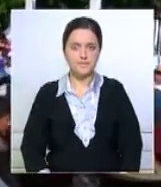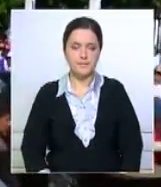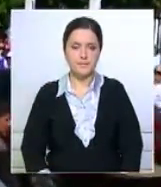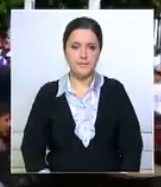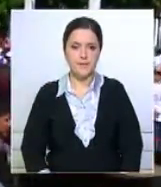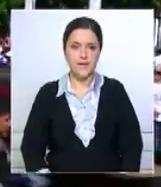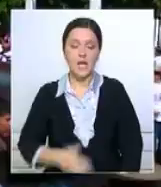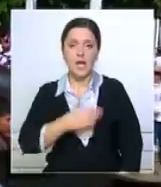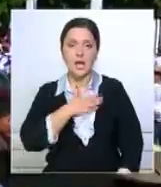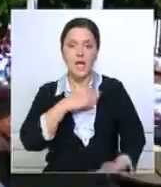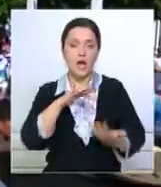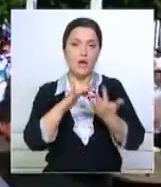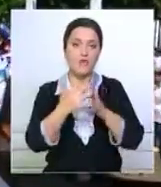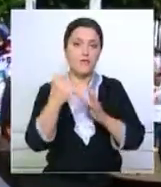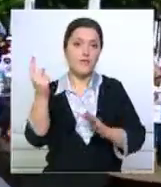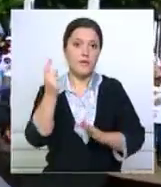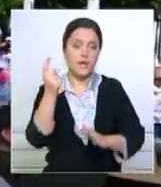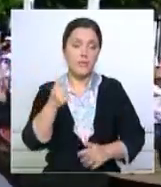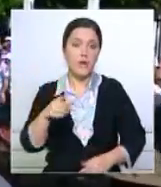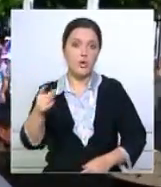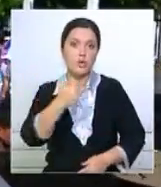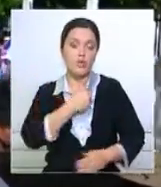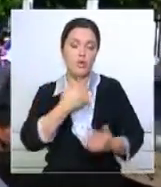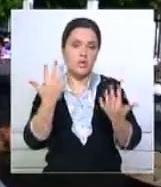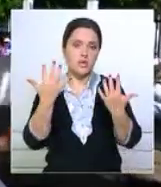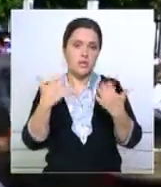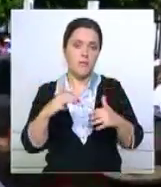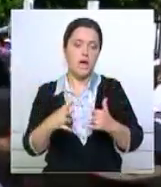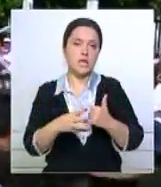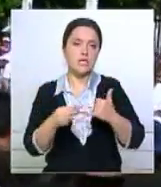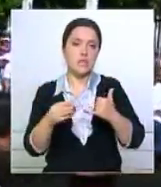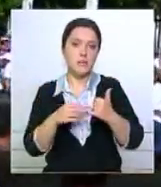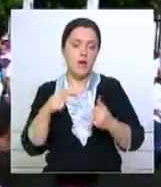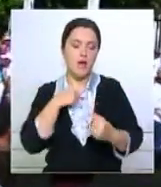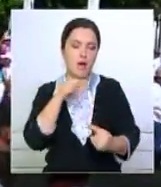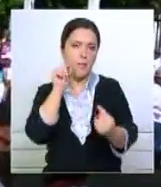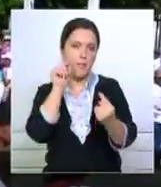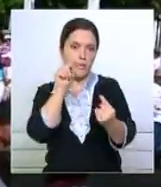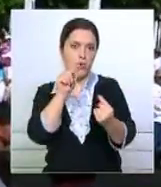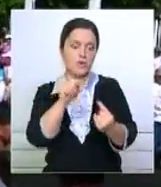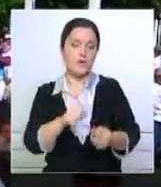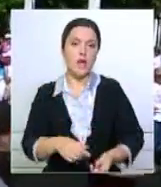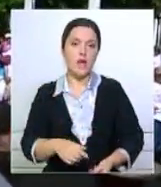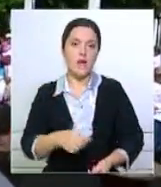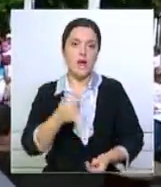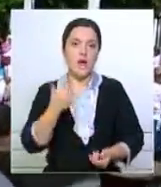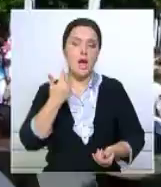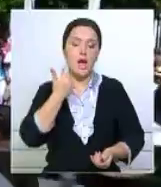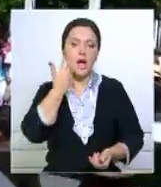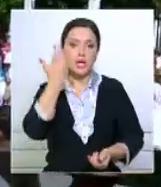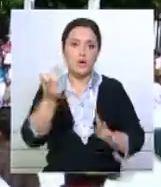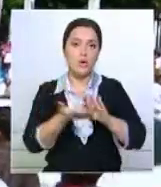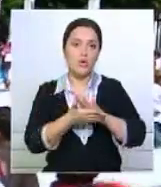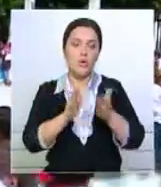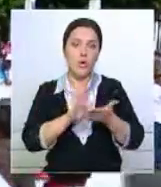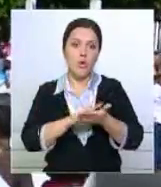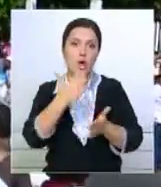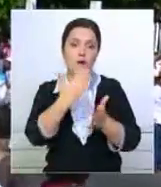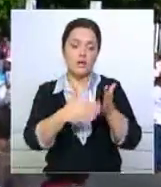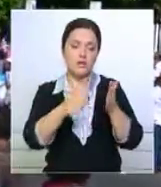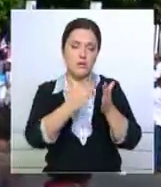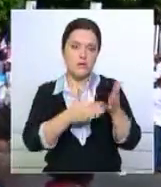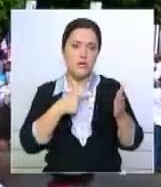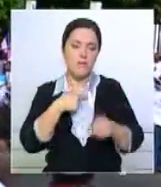Я фермер. Вместе с этим каналом они хотят забрать наши земли. Мы против этого. Как только они расторгнут договор, мы перестанем